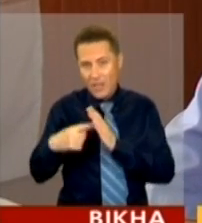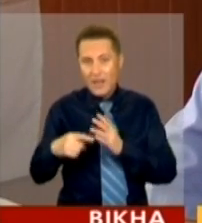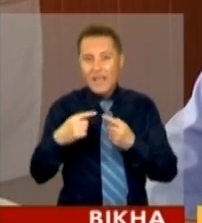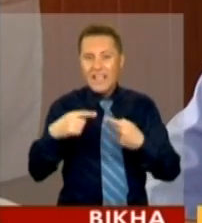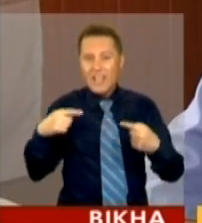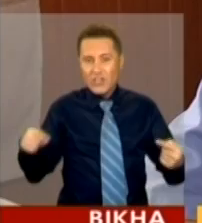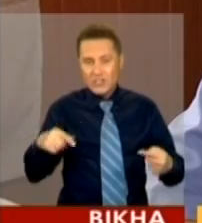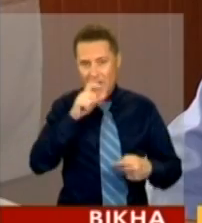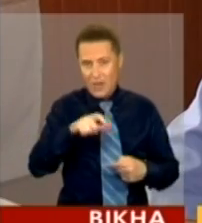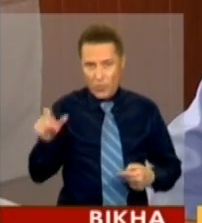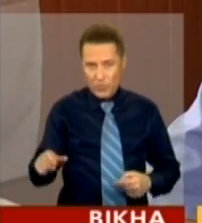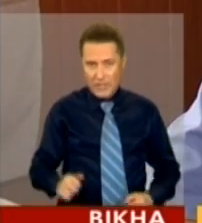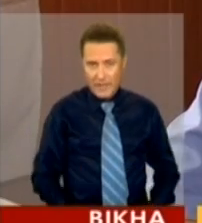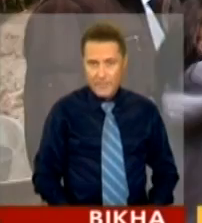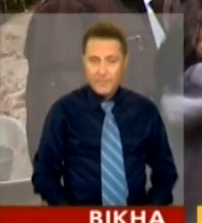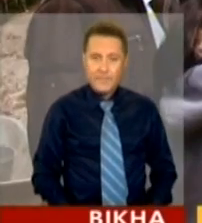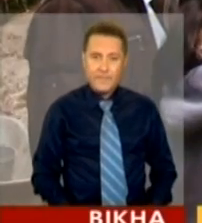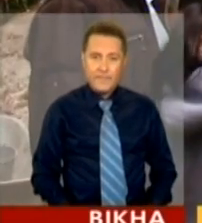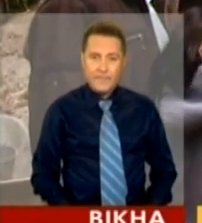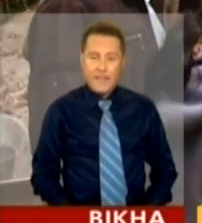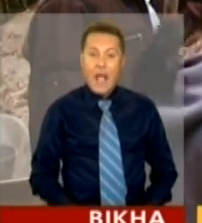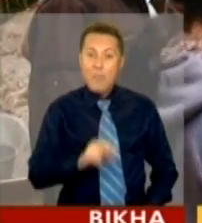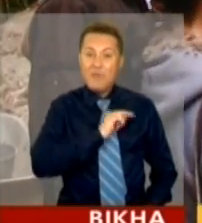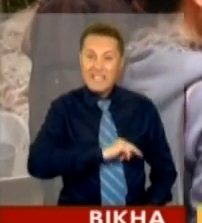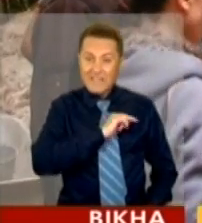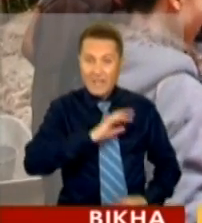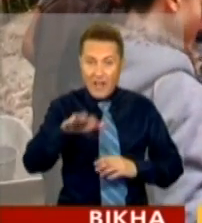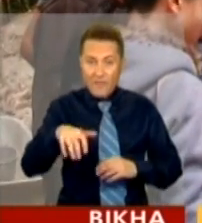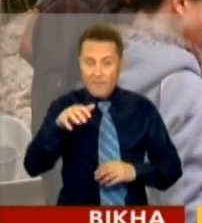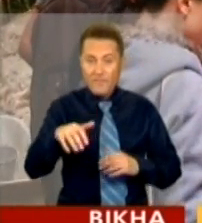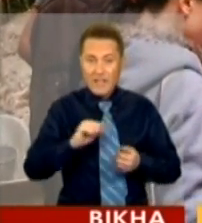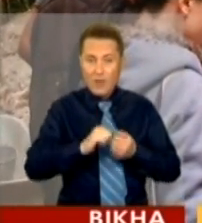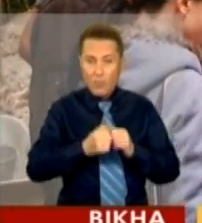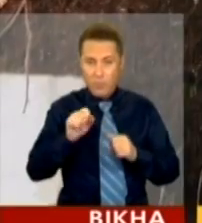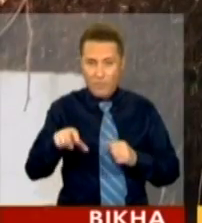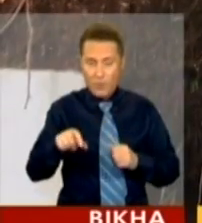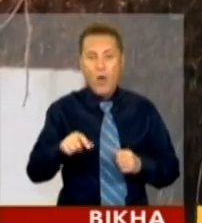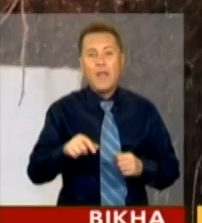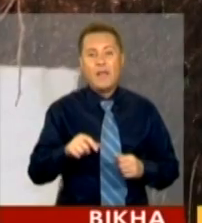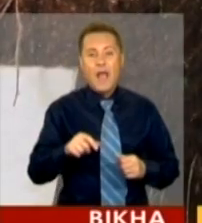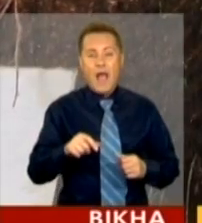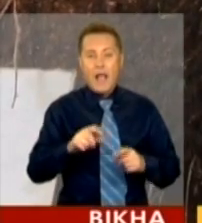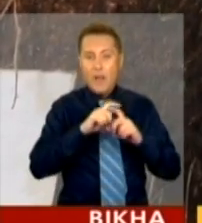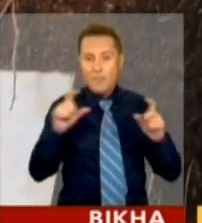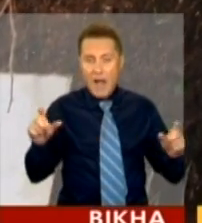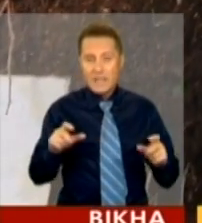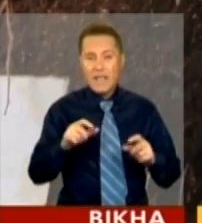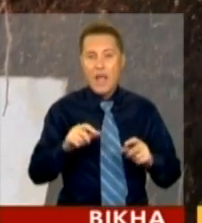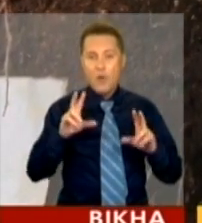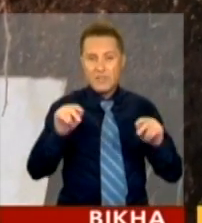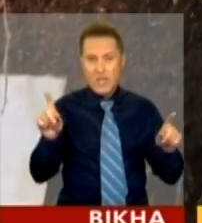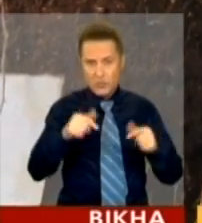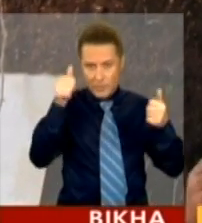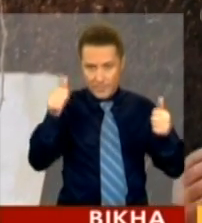скажімо так, як і я, власне, не є спеціалістами. Працівник видобувної компанії обіцяє, що для людей таки встановлять інформаційний стенд,